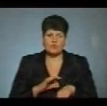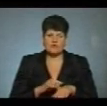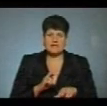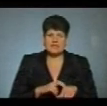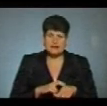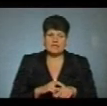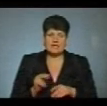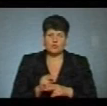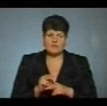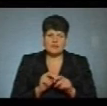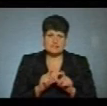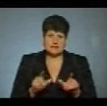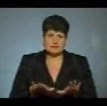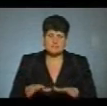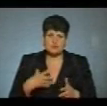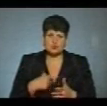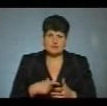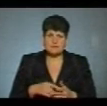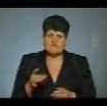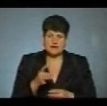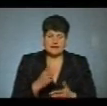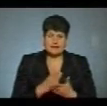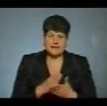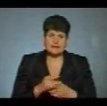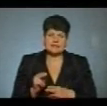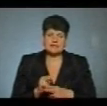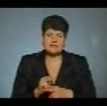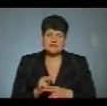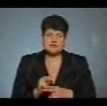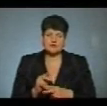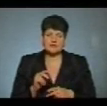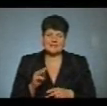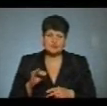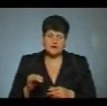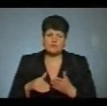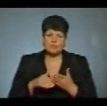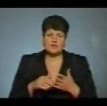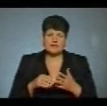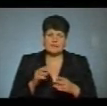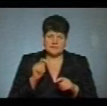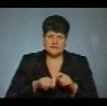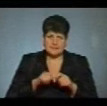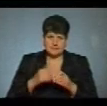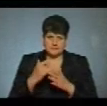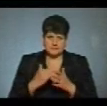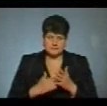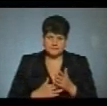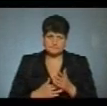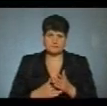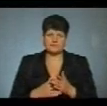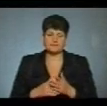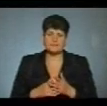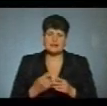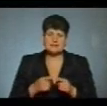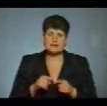закладів на місцях у себе в районах. І є тестування за допомогою тест-систем, проведення полімеразно-ланцюгової